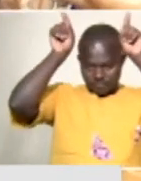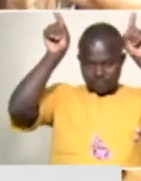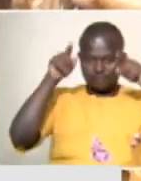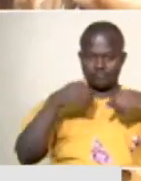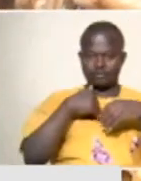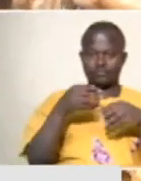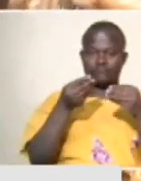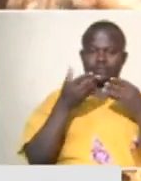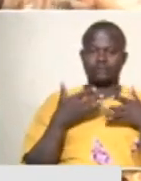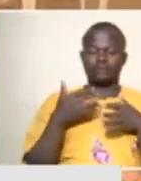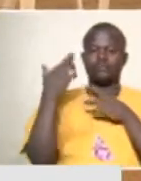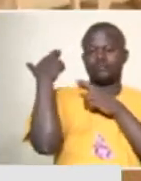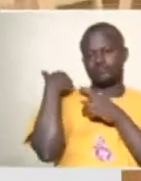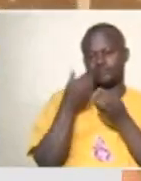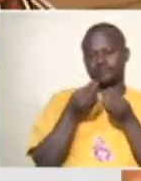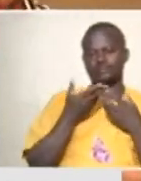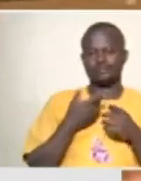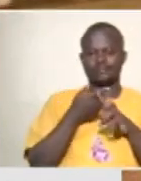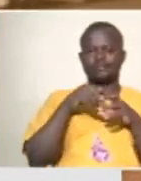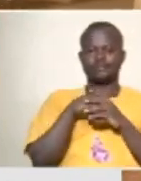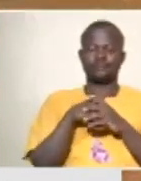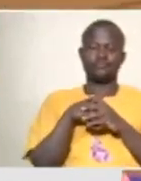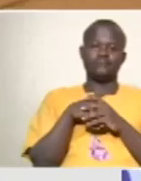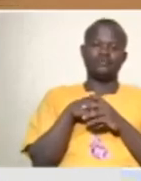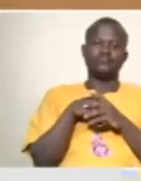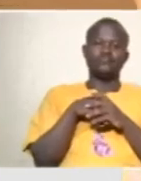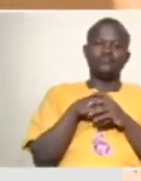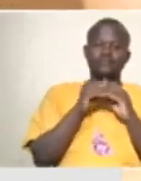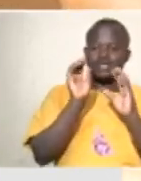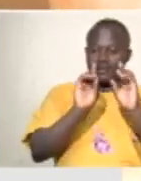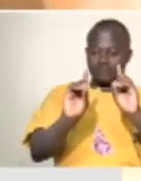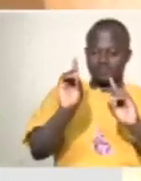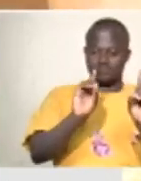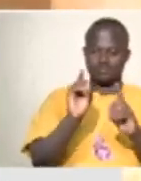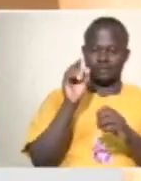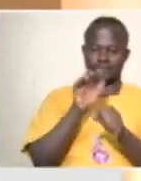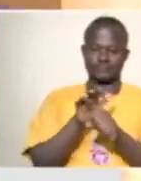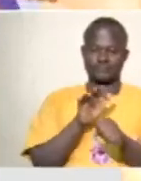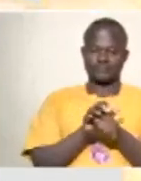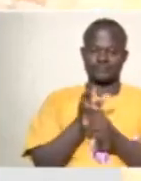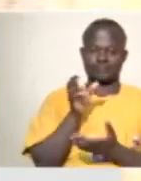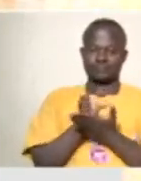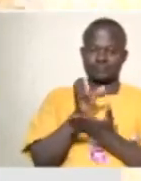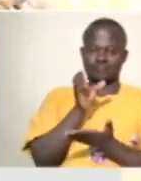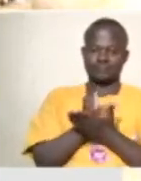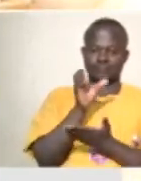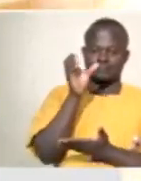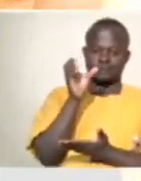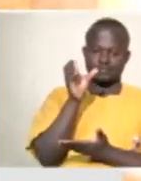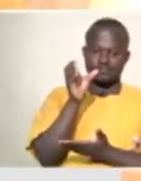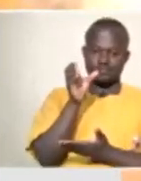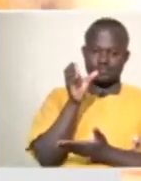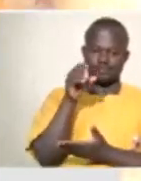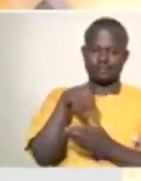supplier bashinzwe kuyatuzanira. Havamo imitako myinshi cyane urabona iyi ni vase. Ni